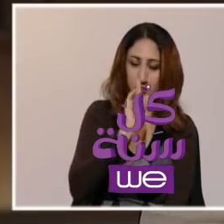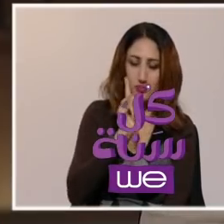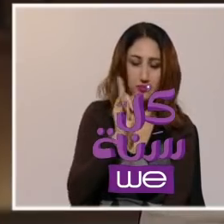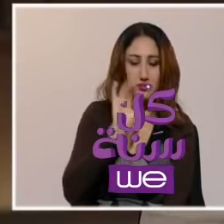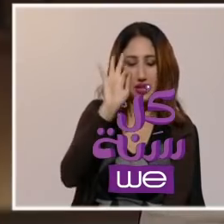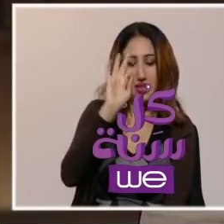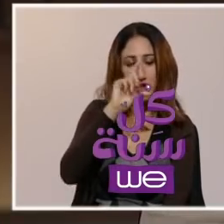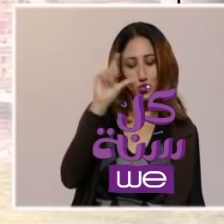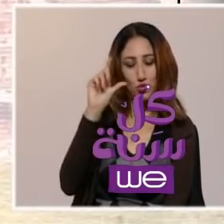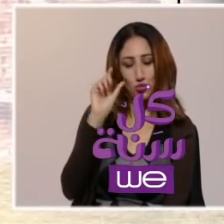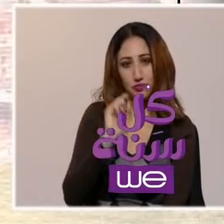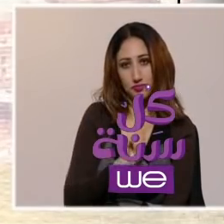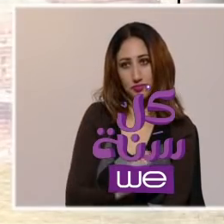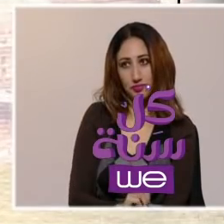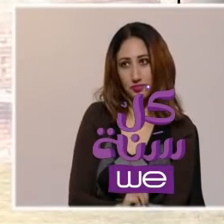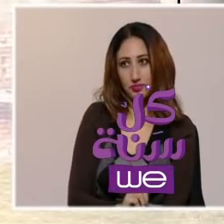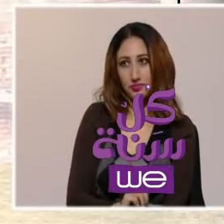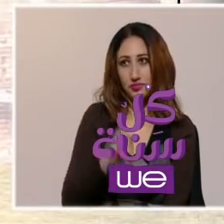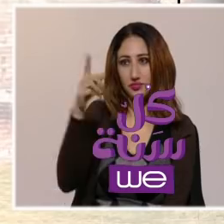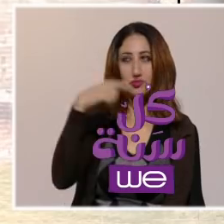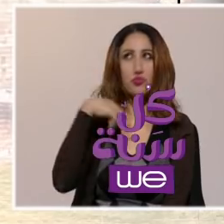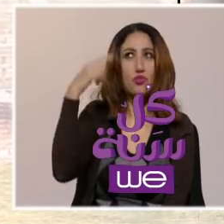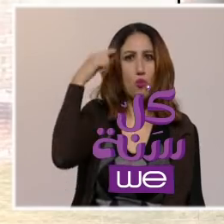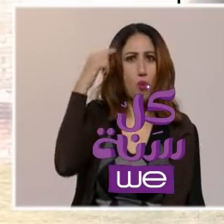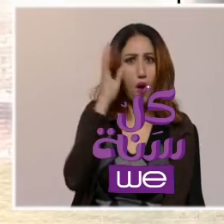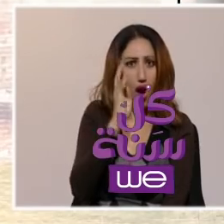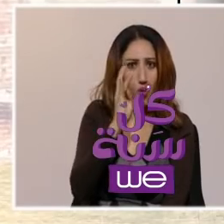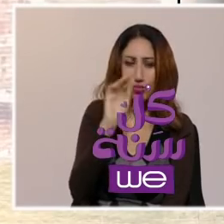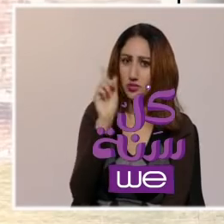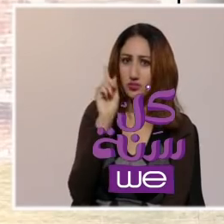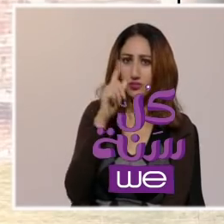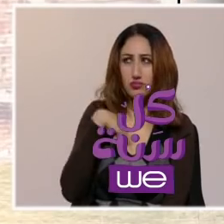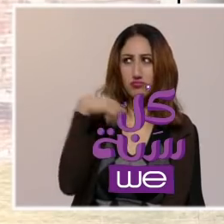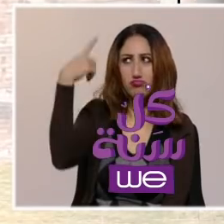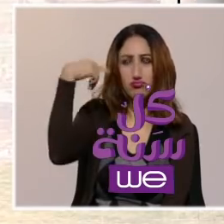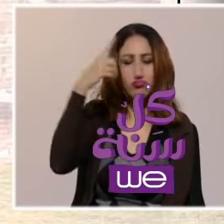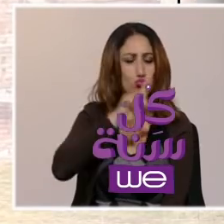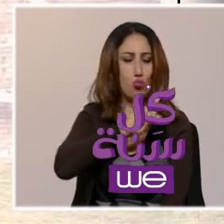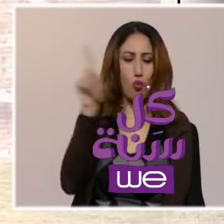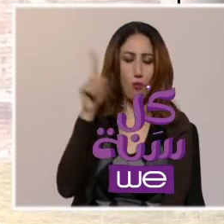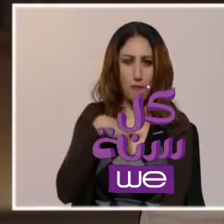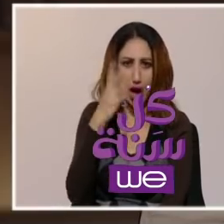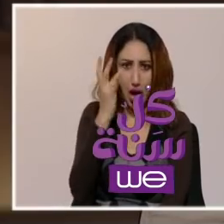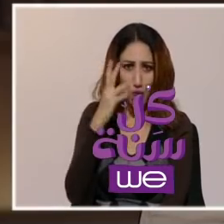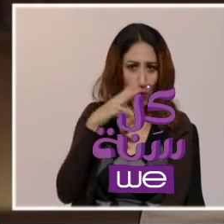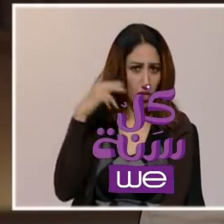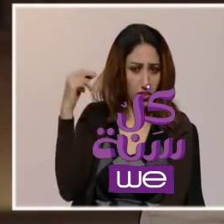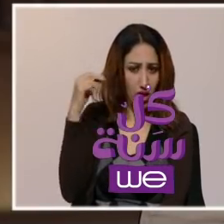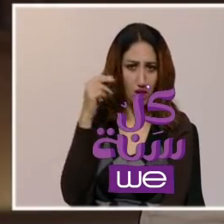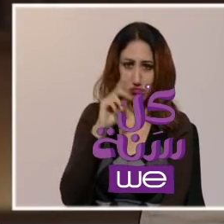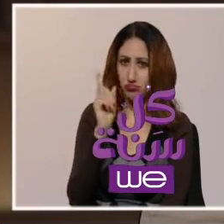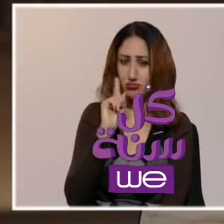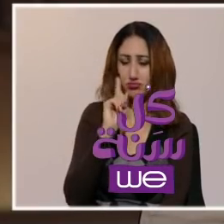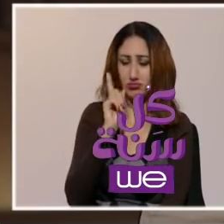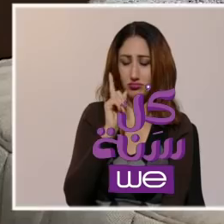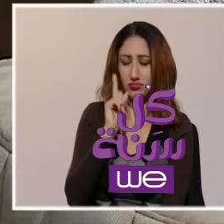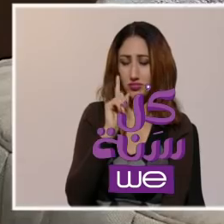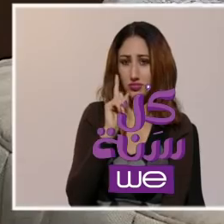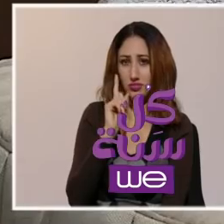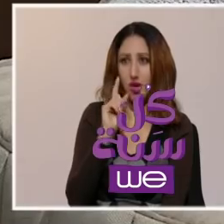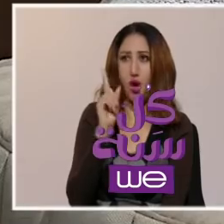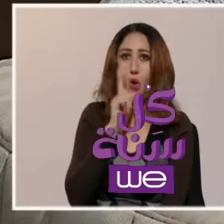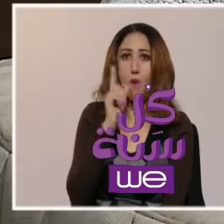لك ازاي فكره انك انت تتجوزها؟ انا ما كنتش في دماغي خالص موضوع زي ده، ما كنتش اتخيله في دماغي ابدا. كنت يعني ما خفتش مثلا اهلك يرفضوا؟ هو